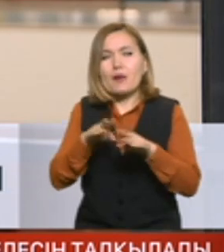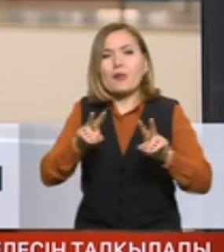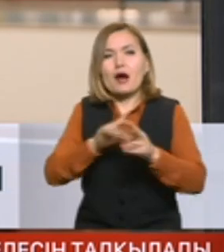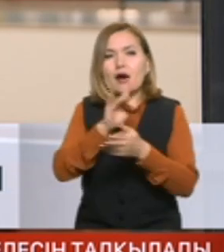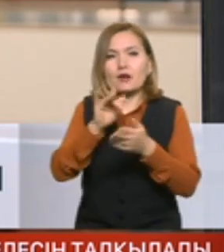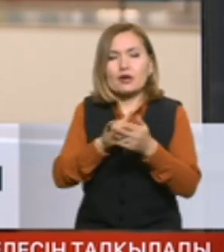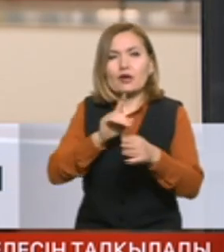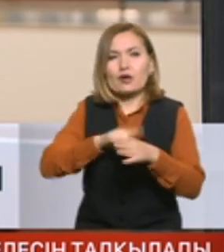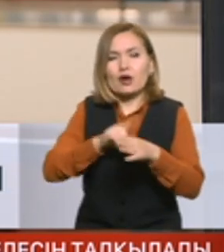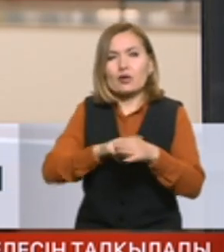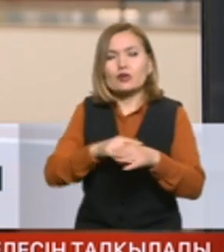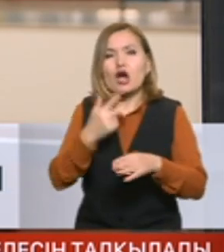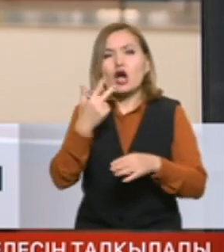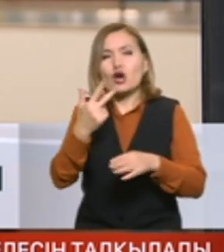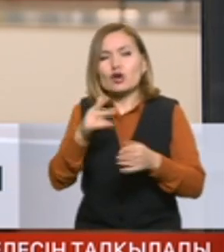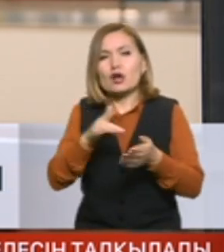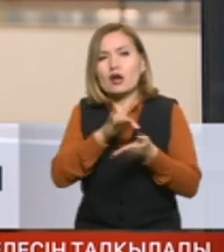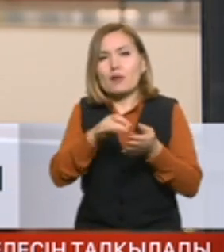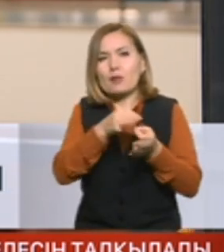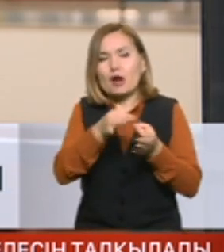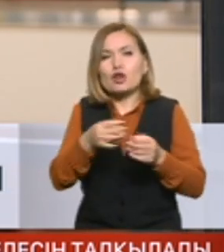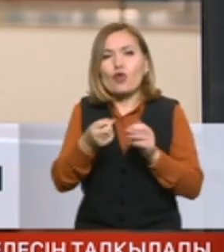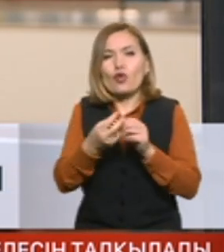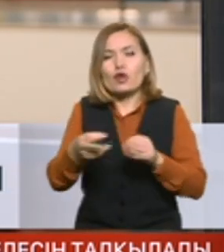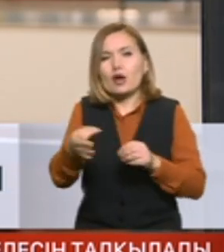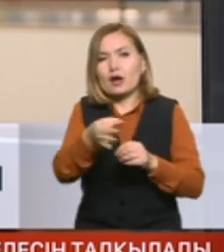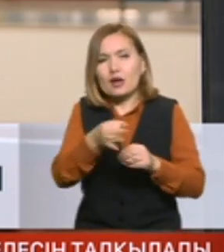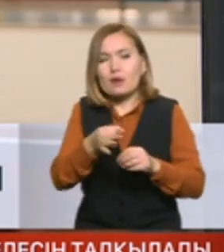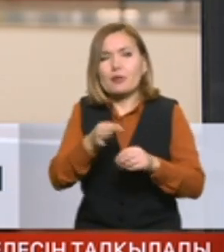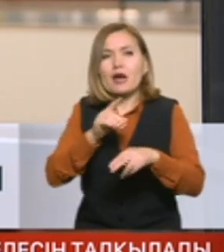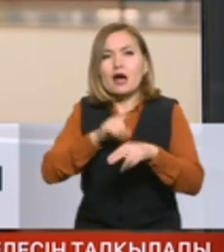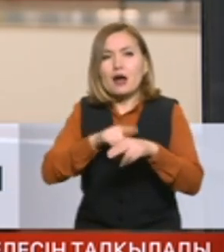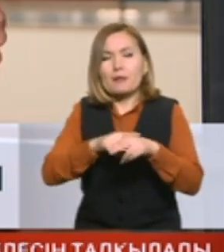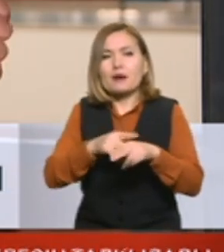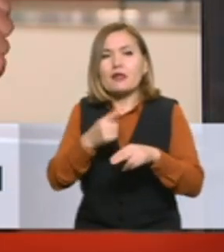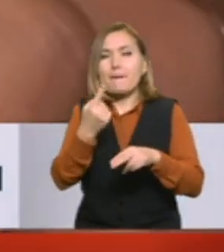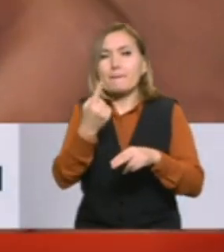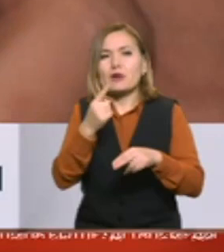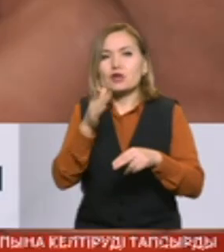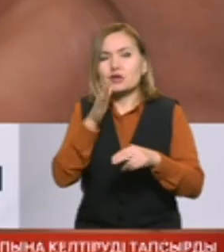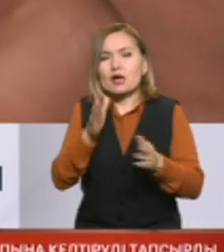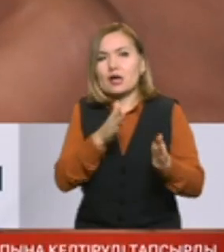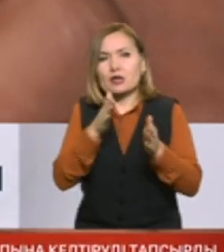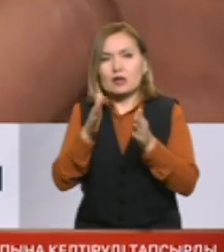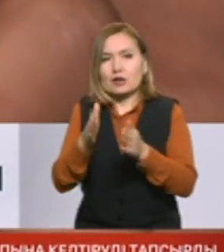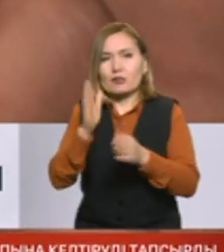уақыты бойынша 3 мегаполис пен 12 облыста сағат тілі 1 сағат артқа